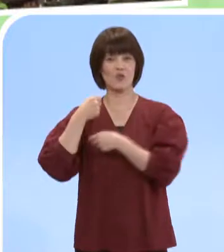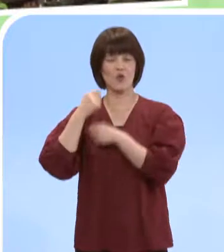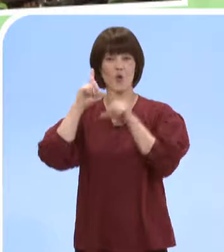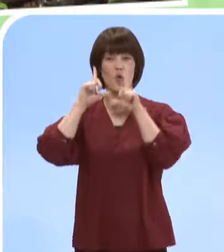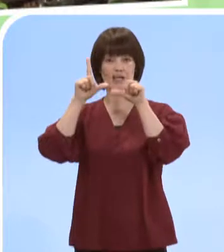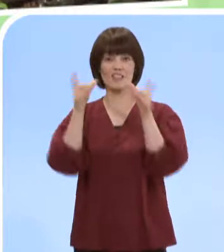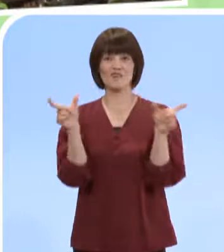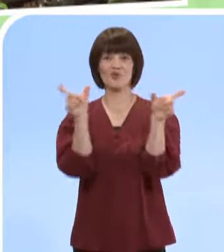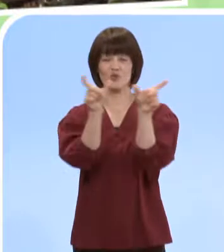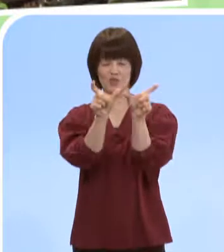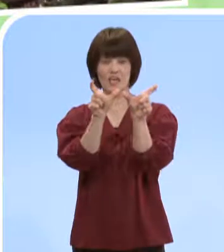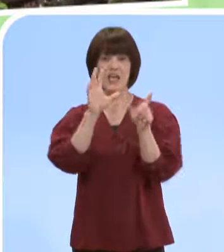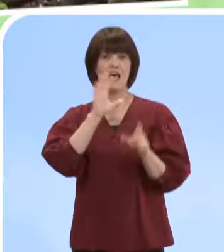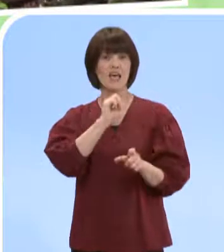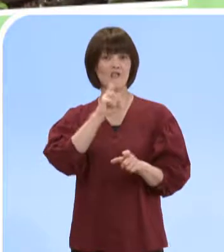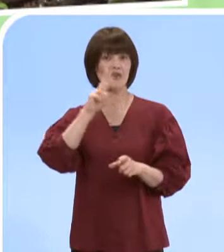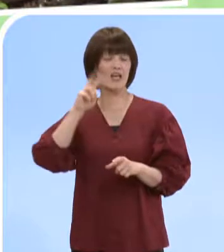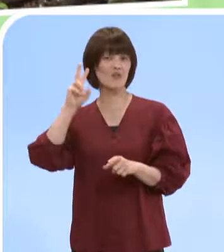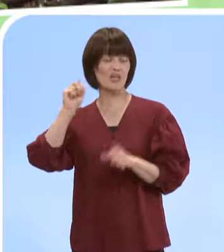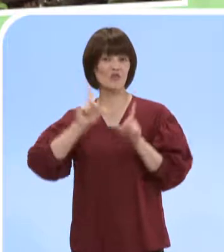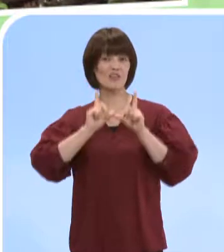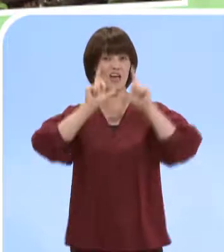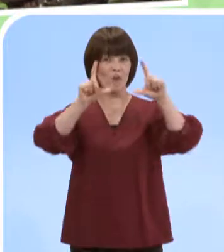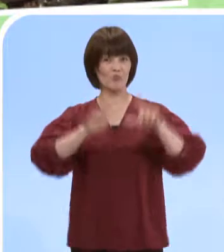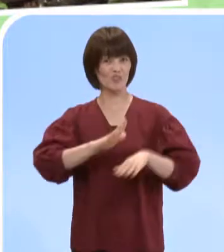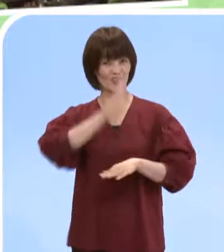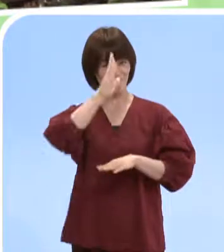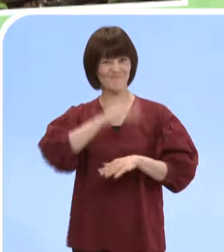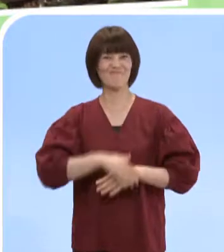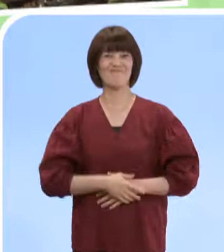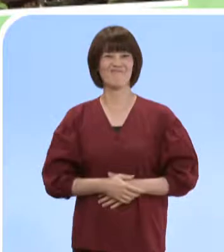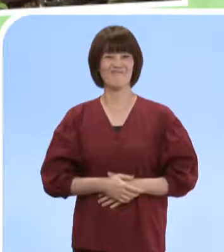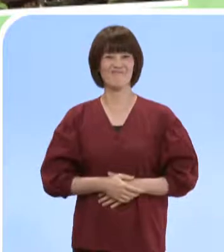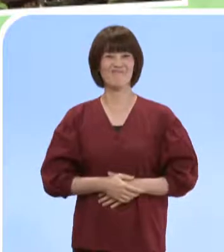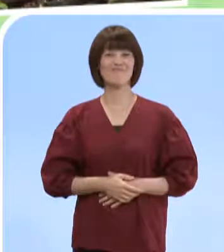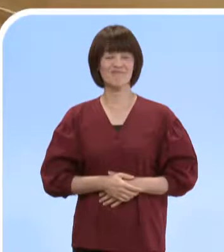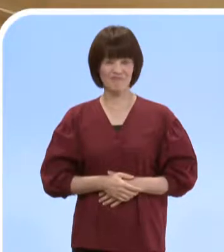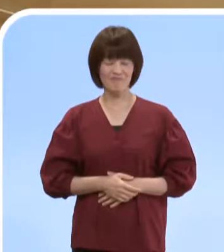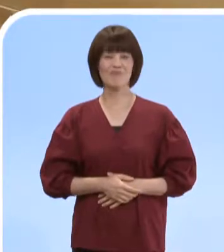ッシュタグ兵庫発信をつけて SNS にアップしてください。